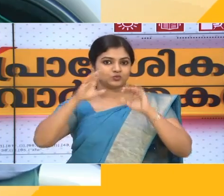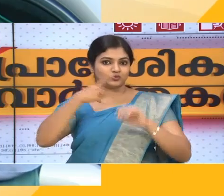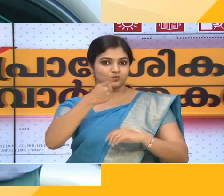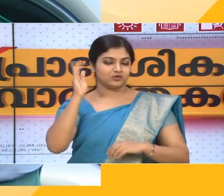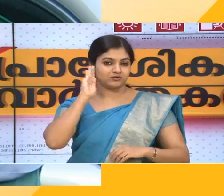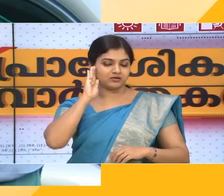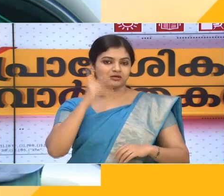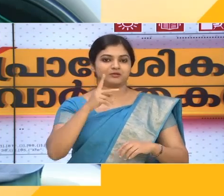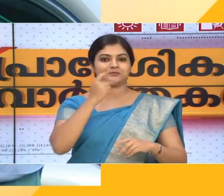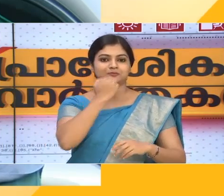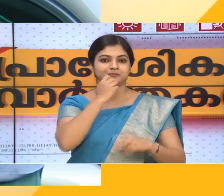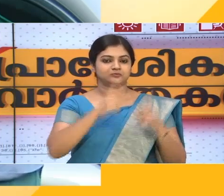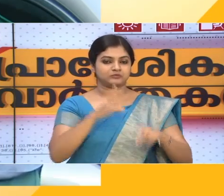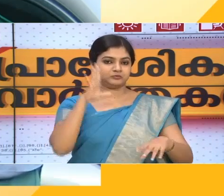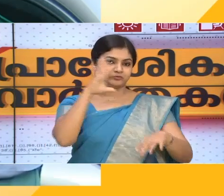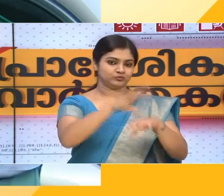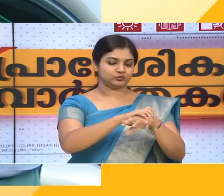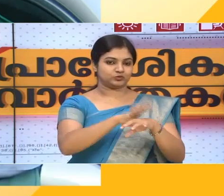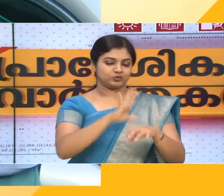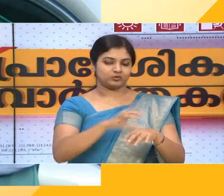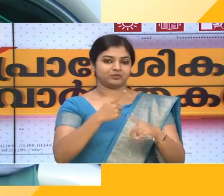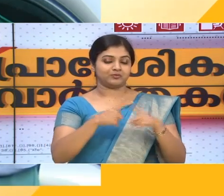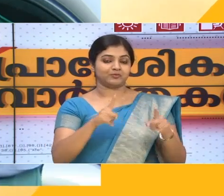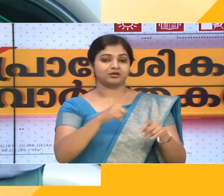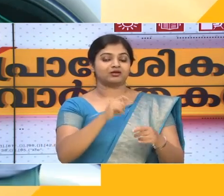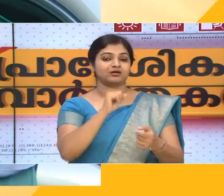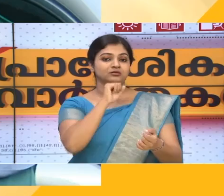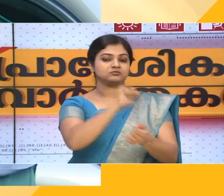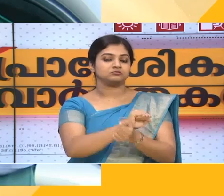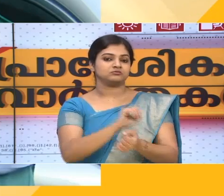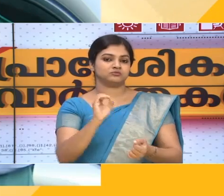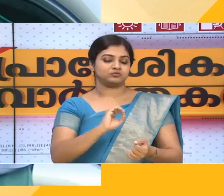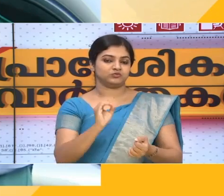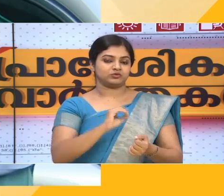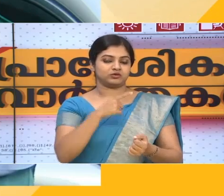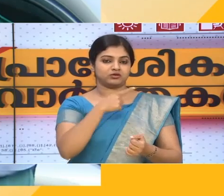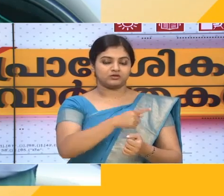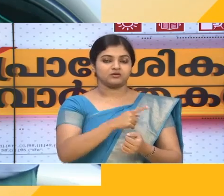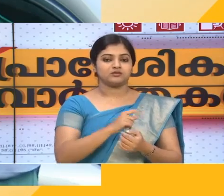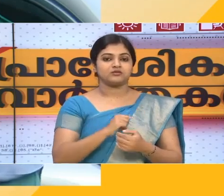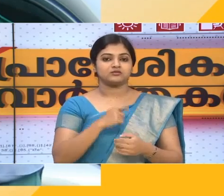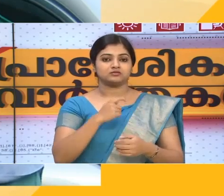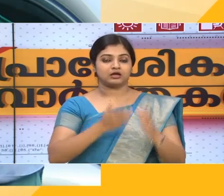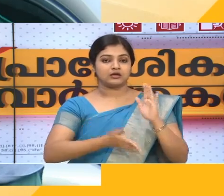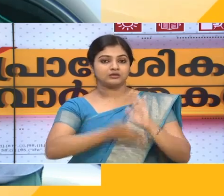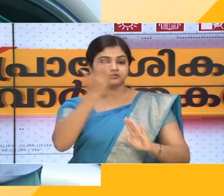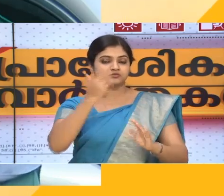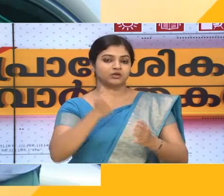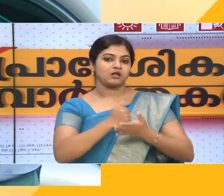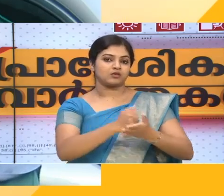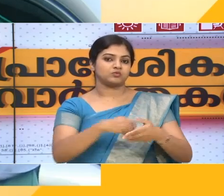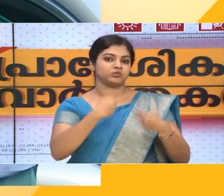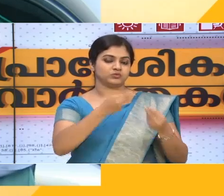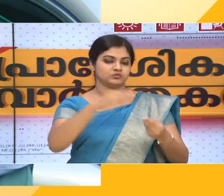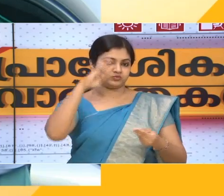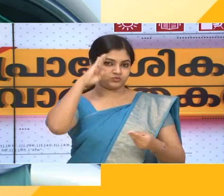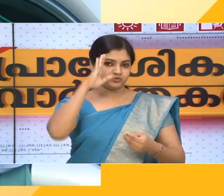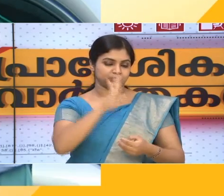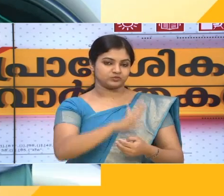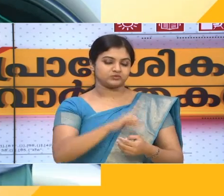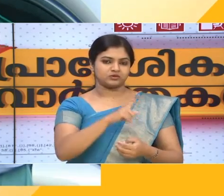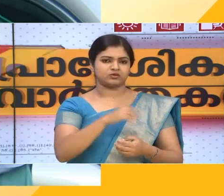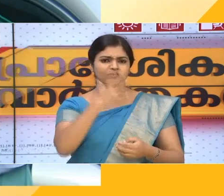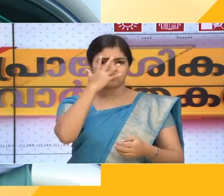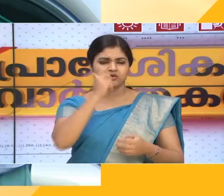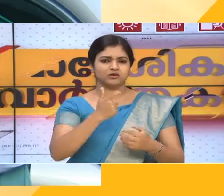മാത്രമല്ല പ്രതികൾക്ക് നാടുകടക്കാൻ വേണ്ട ഒത്താശയും ചെയ്തു നൽകി. കേസിന്റെ വിശദാംശങ്ങൾ അറിയാൻ പോലീസിനെ സമീപിച്ചപ്പോൾ കടുത്ത അവഹേളനവും